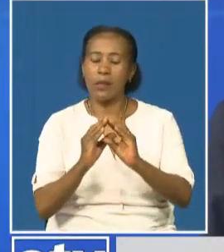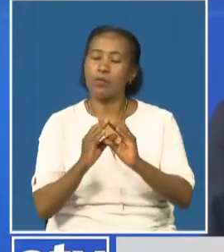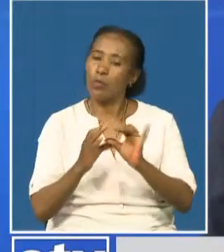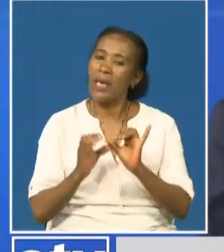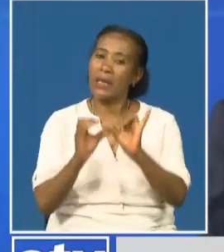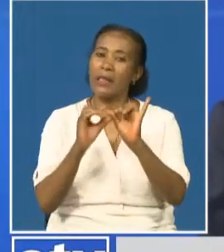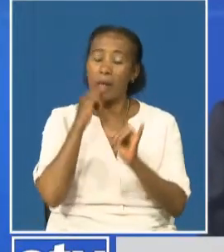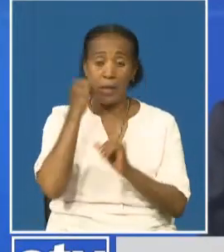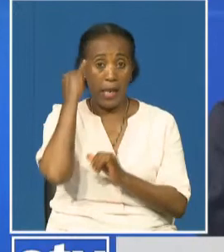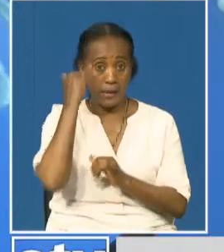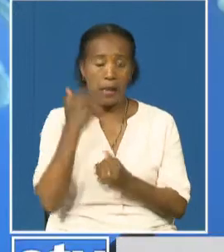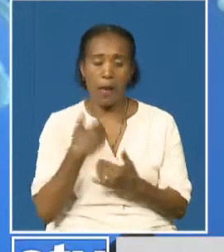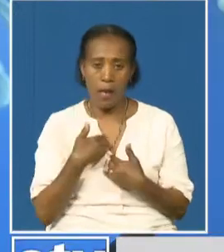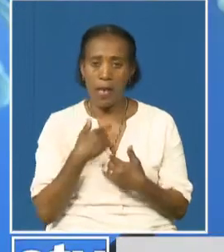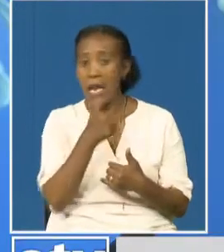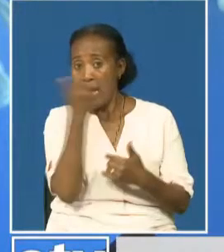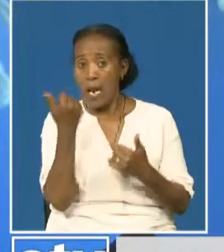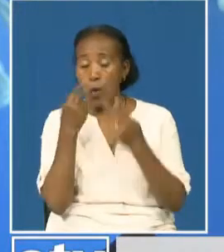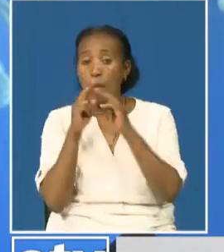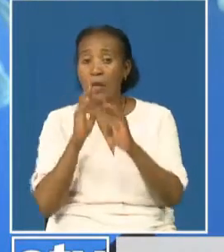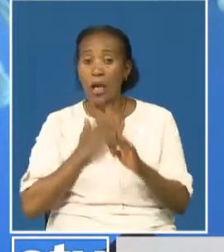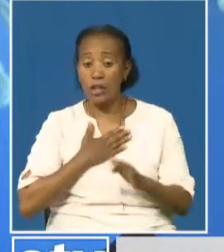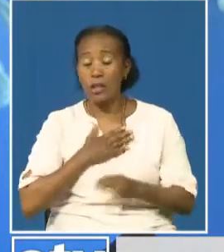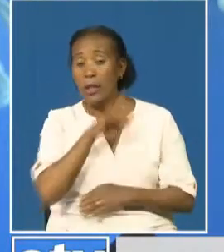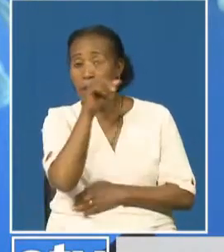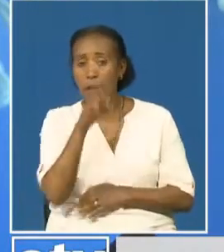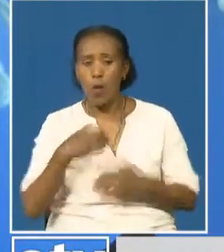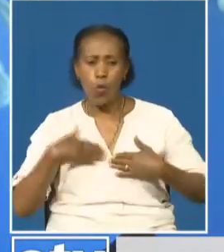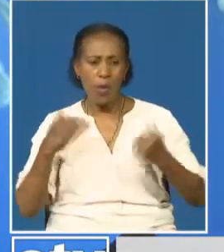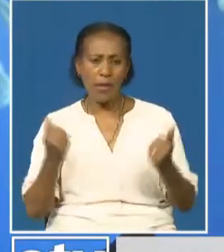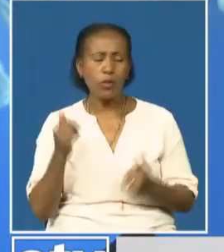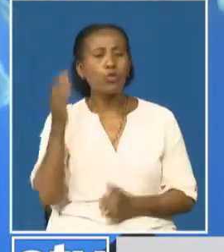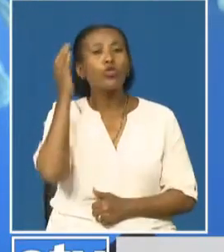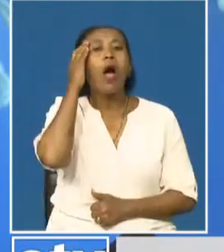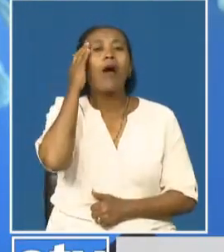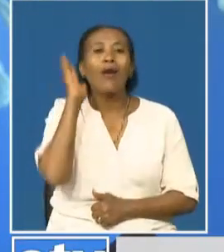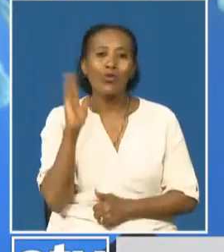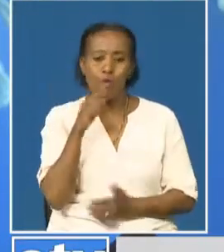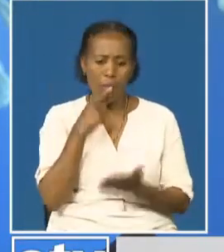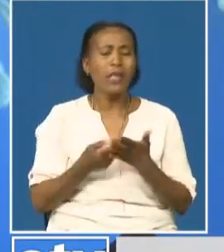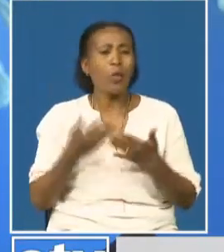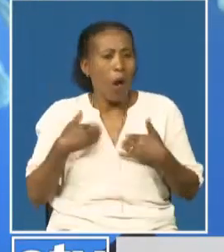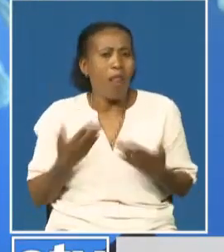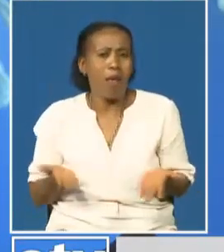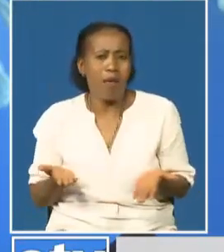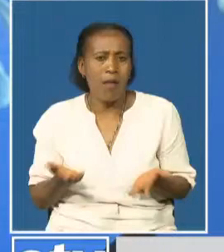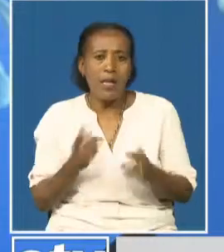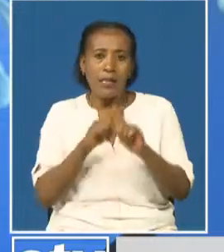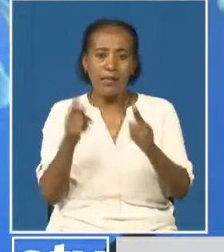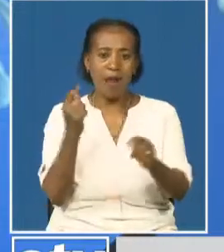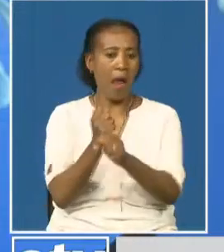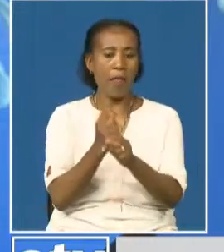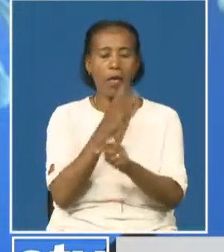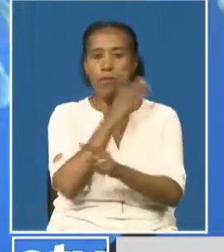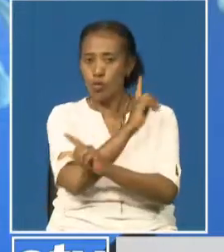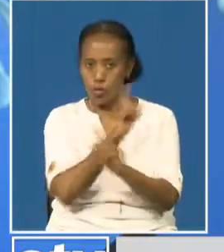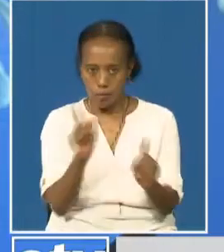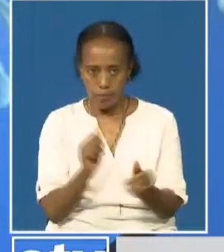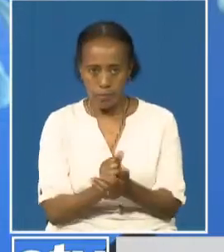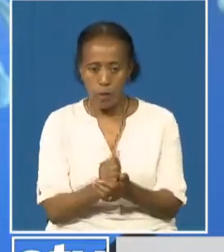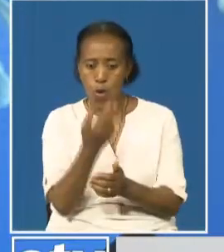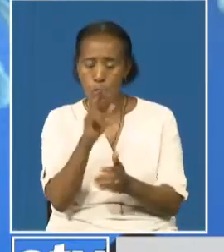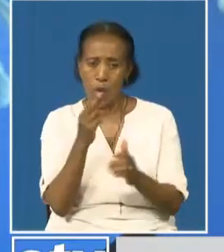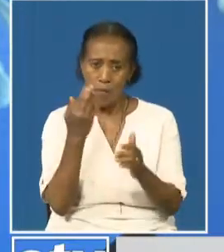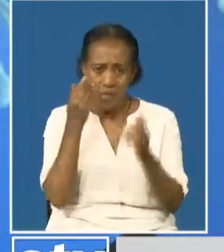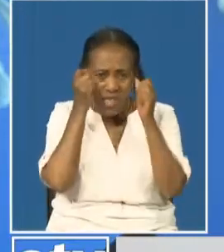በመቀጠል ነው የሚለው ሐሳብ አለ ሌላም ደግሞ ተመልካቻችን የጠየቁት ወጣቶቹ ያቃሉ መረጃው አላቸው ነገር ግን አይተገብሩትም ነው